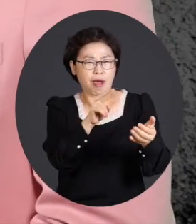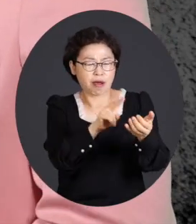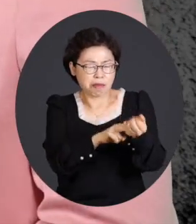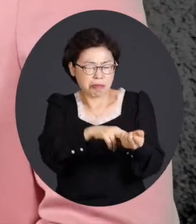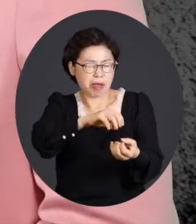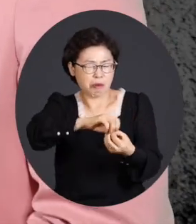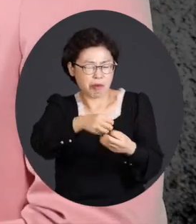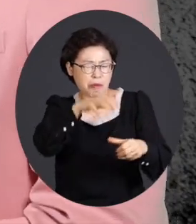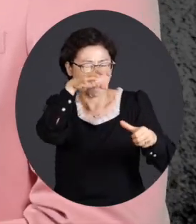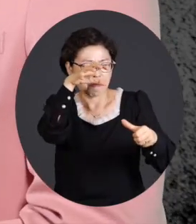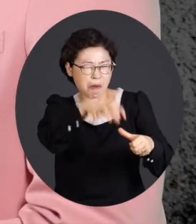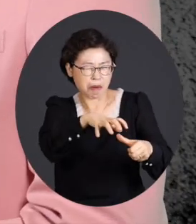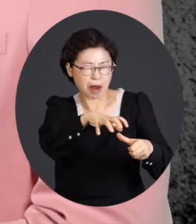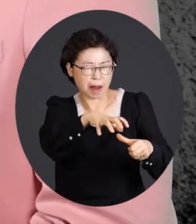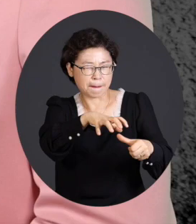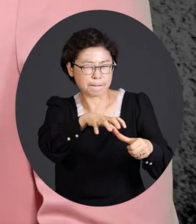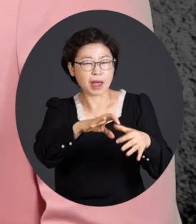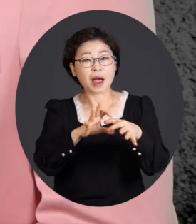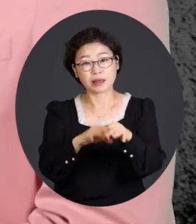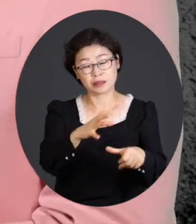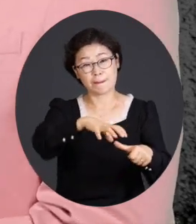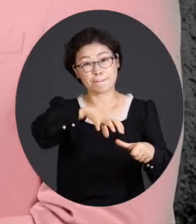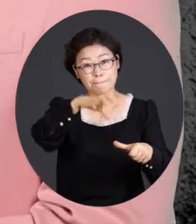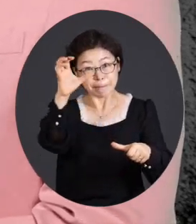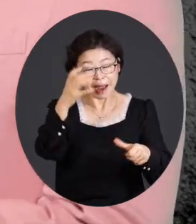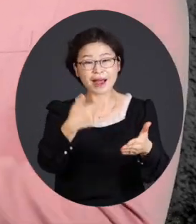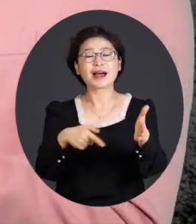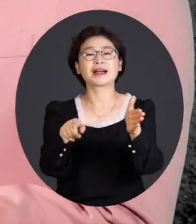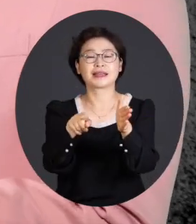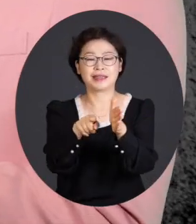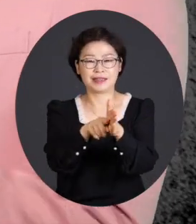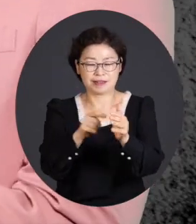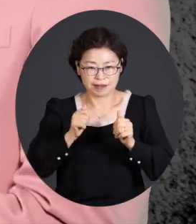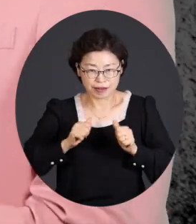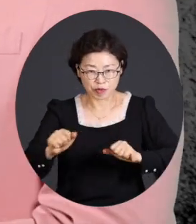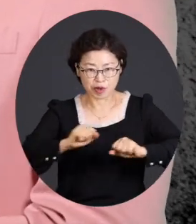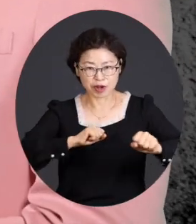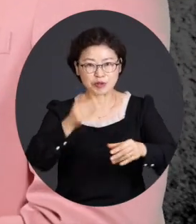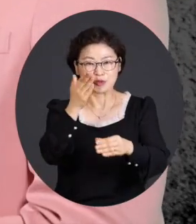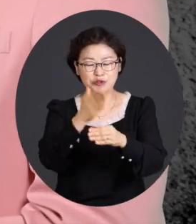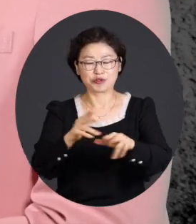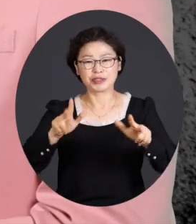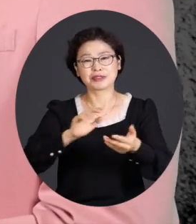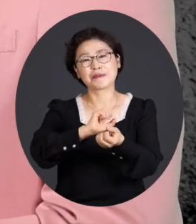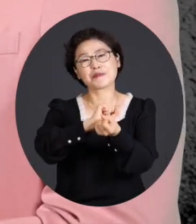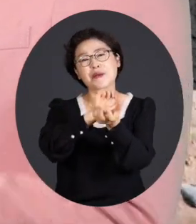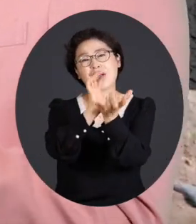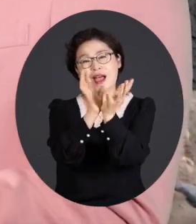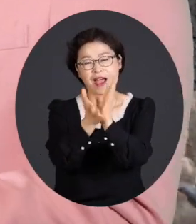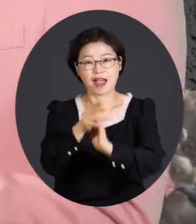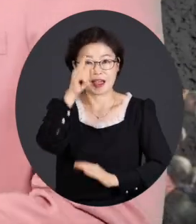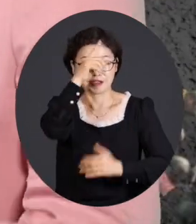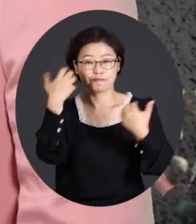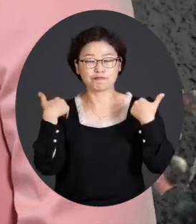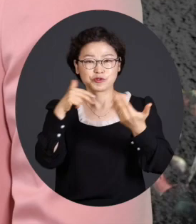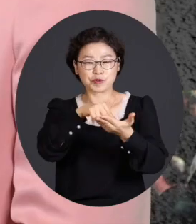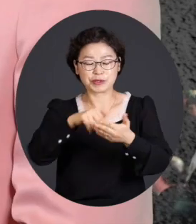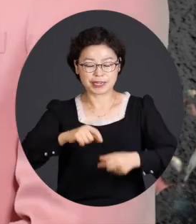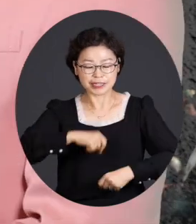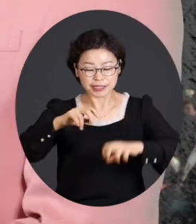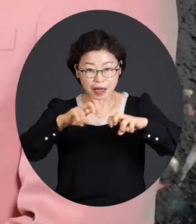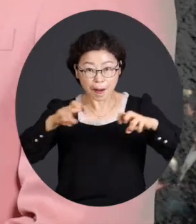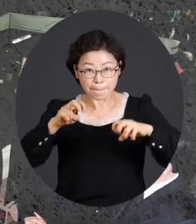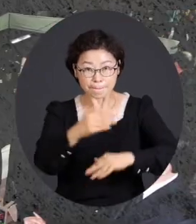왜곡, 억압의 긴 터널을 벗어나기 위한 노력 속에 다시 꽃피고 있습니다. 정부 차원의